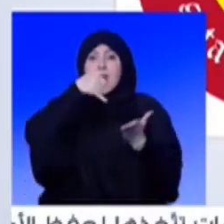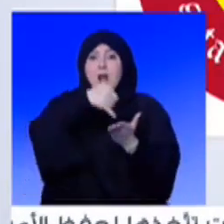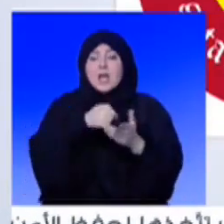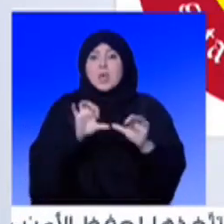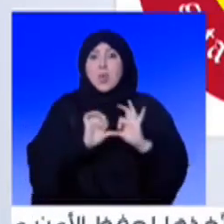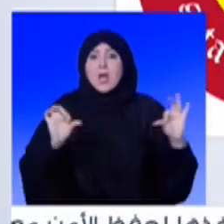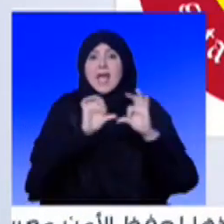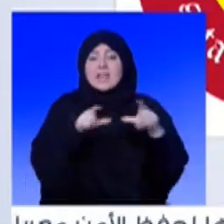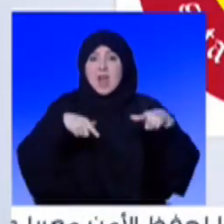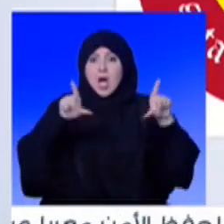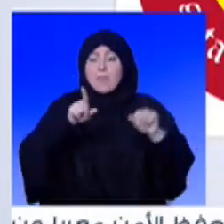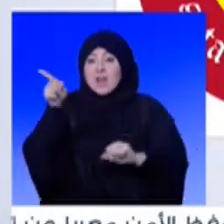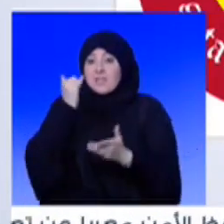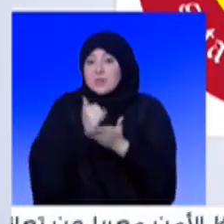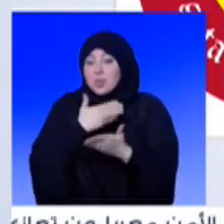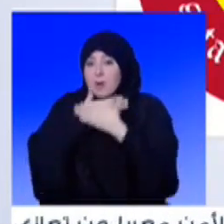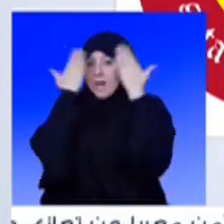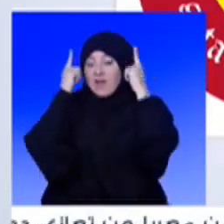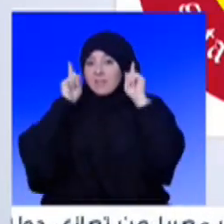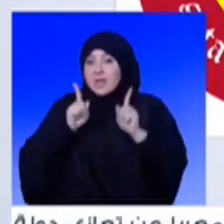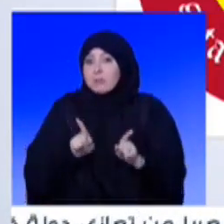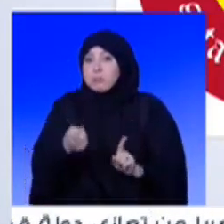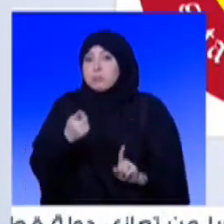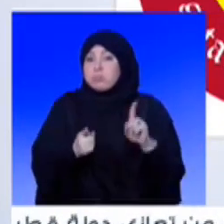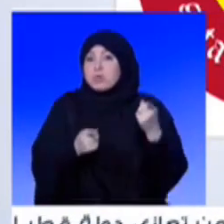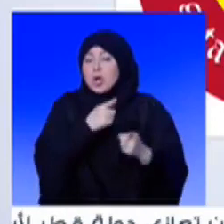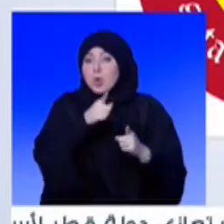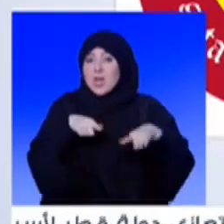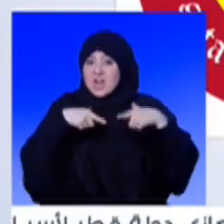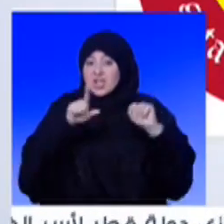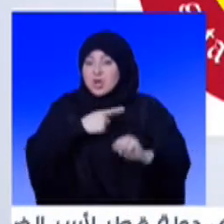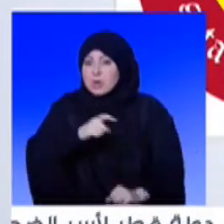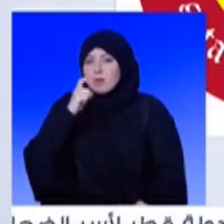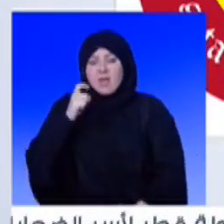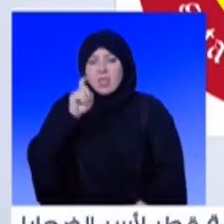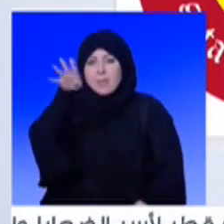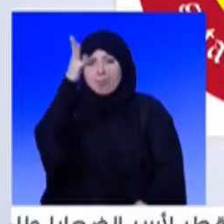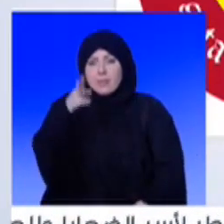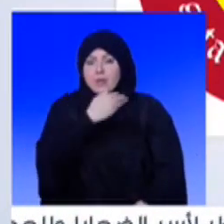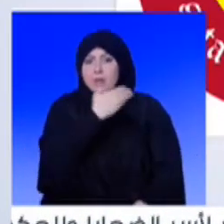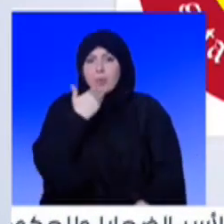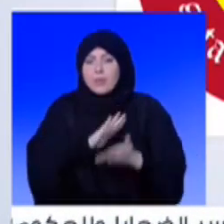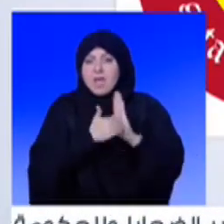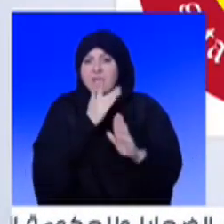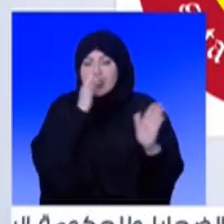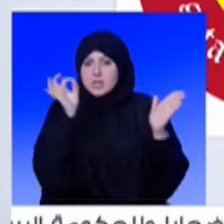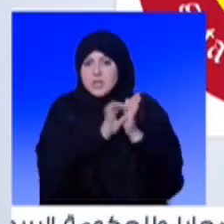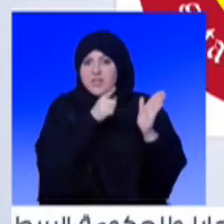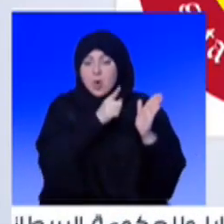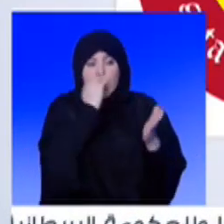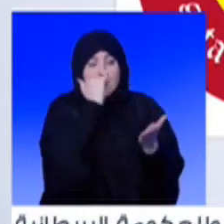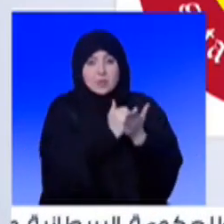قد تم اختراقه من قبل جهه غير معروفه وان ما تم نشره ليس له اساس من الصحه مؤكدا ان الجهات